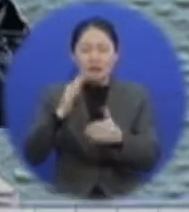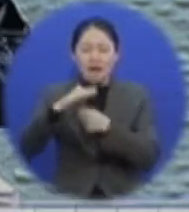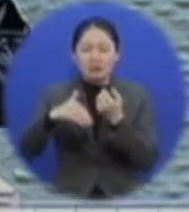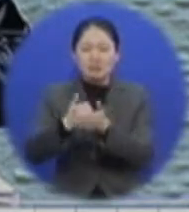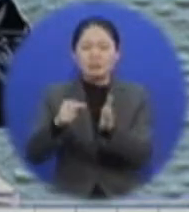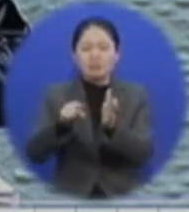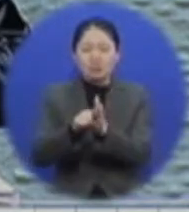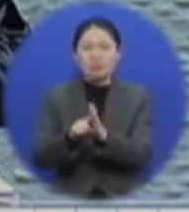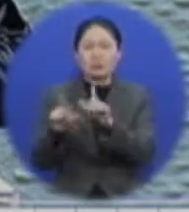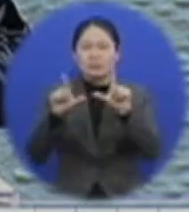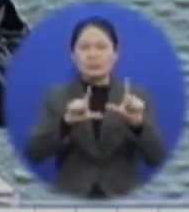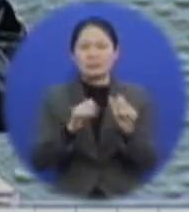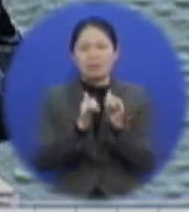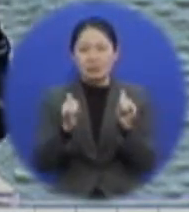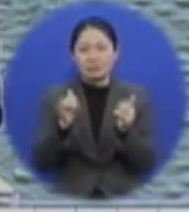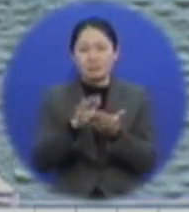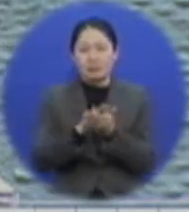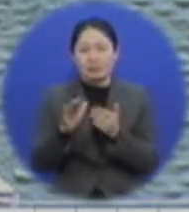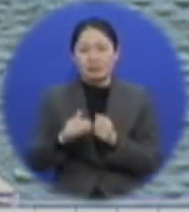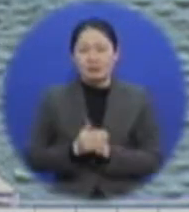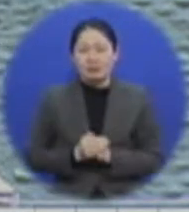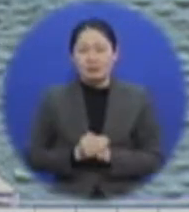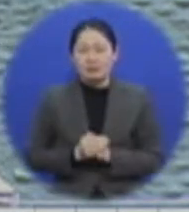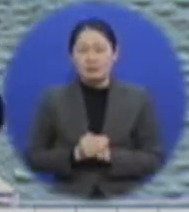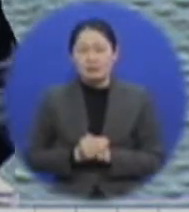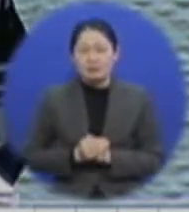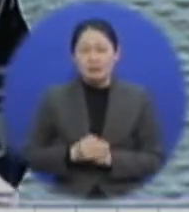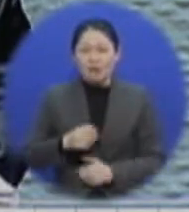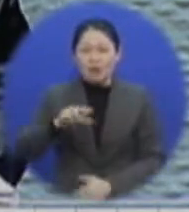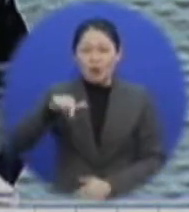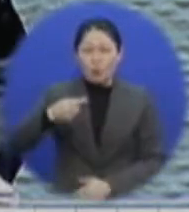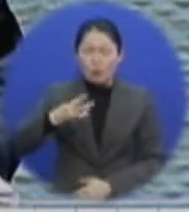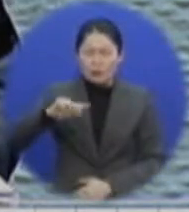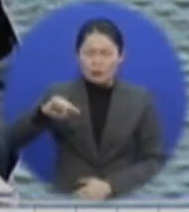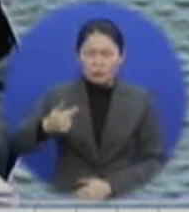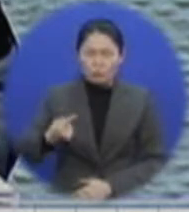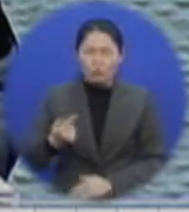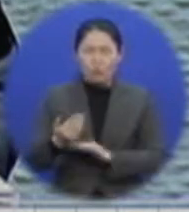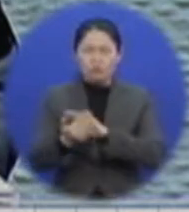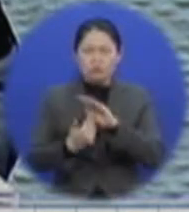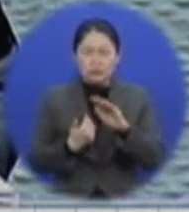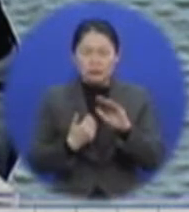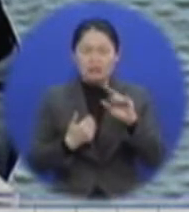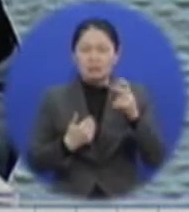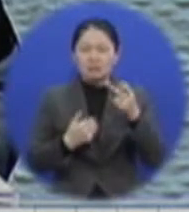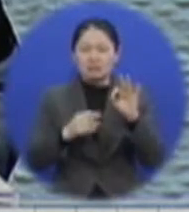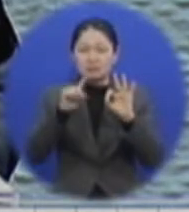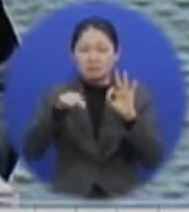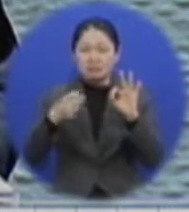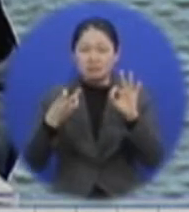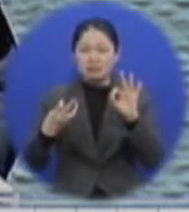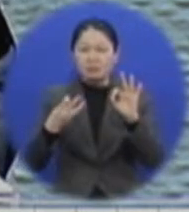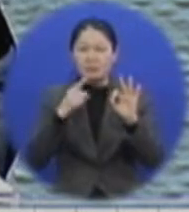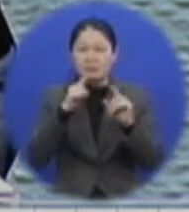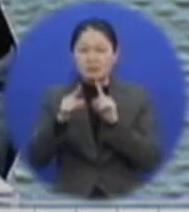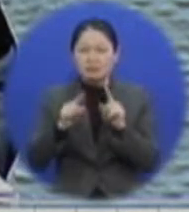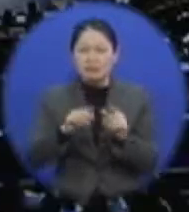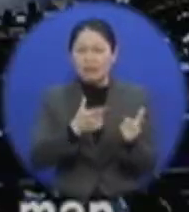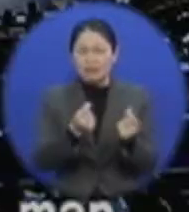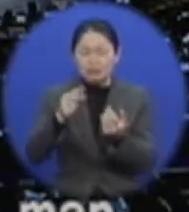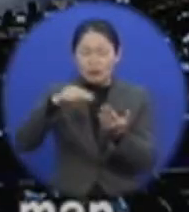믿고 사는 사람들입니다 고린도전서 10장 13절 말씀 입니다 우리 같이 다같이 읽으실